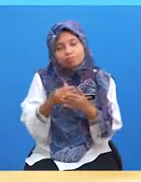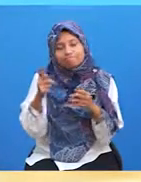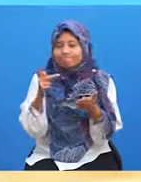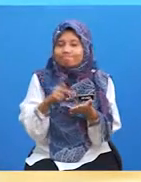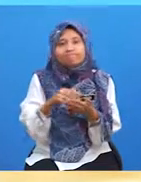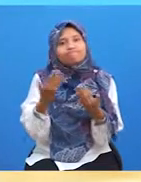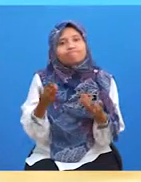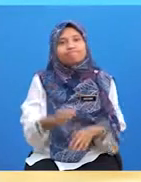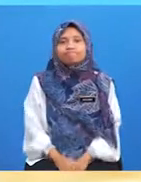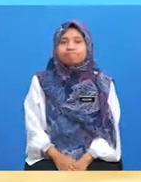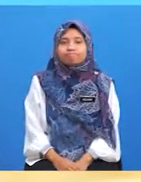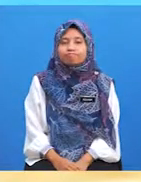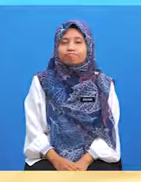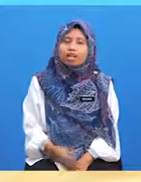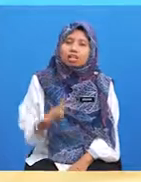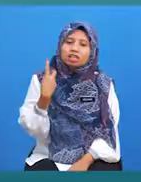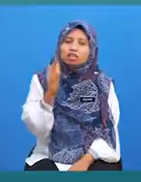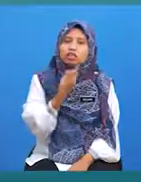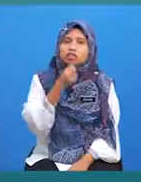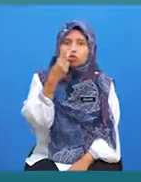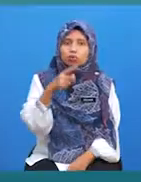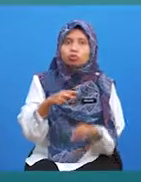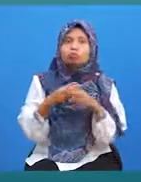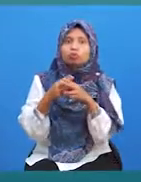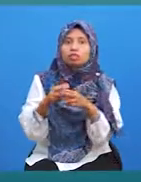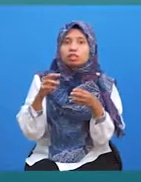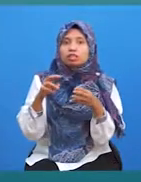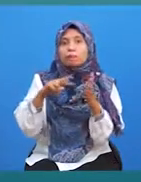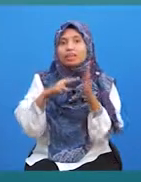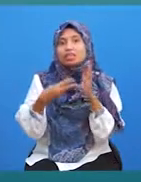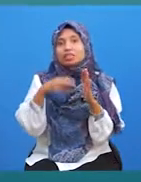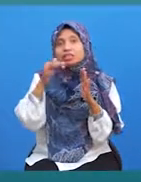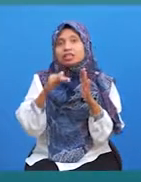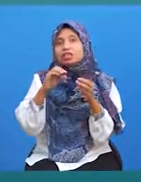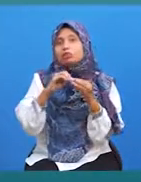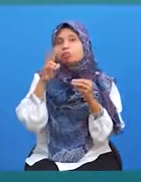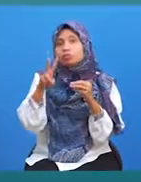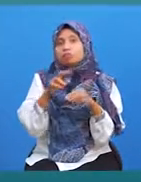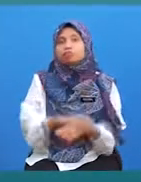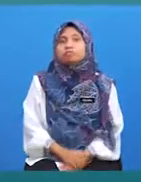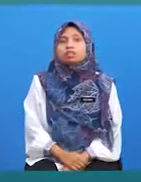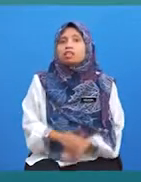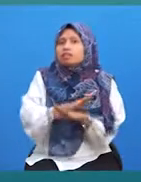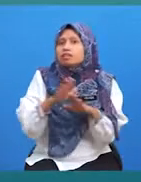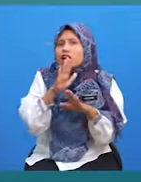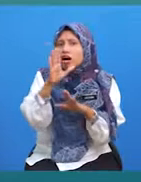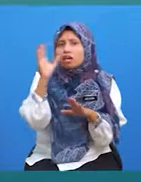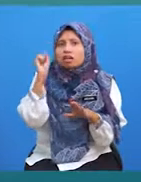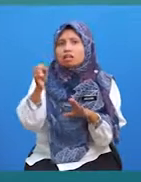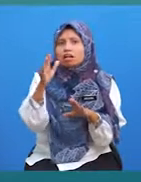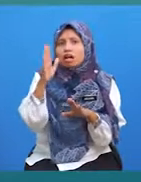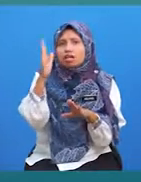Seterusnya, kita tengok pula maksud yang kedua, iaitu tidak akan